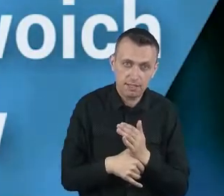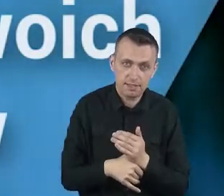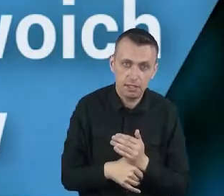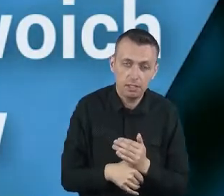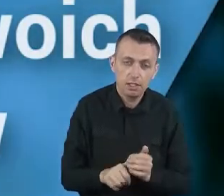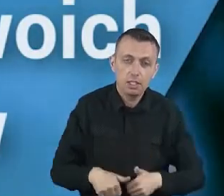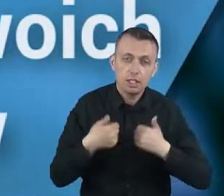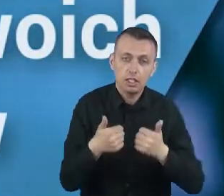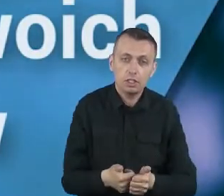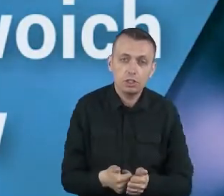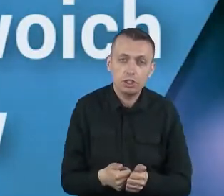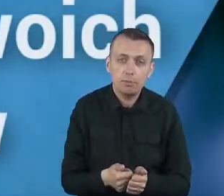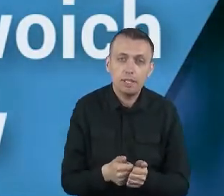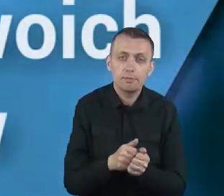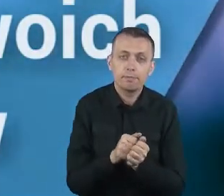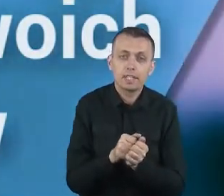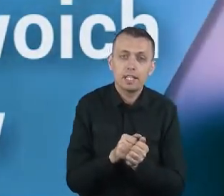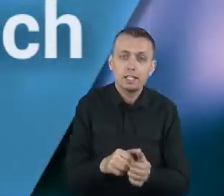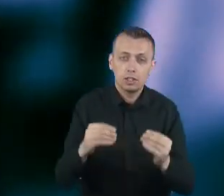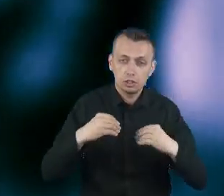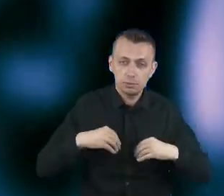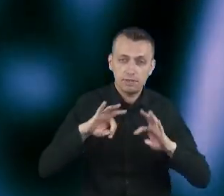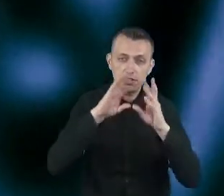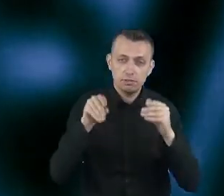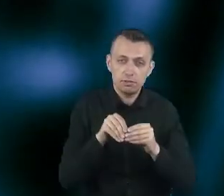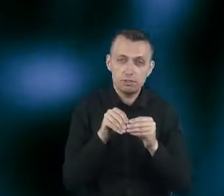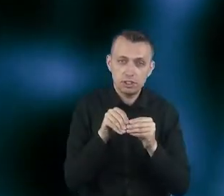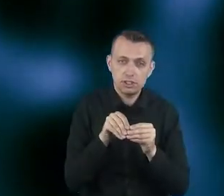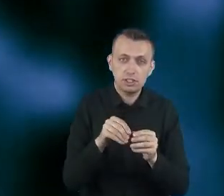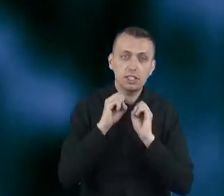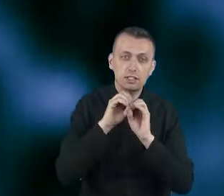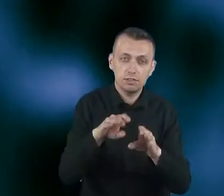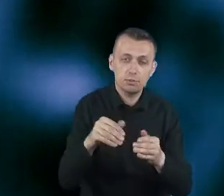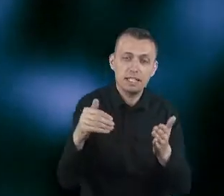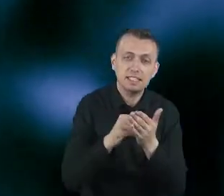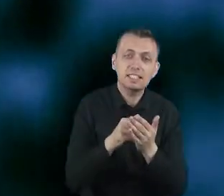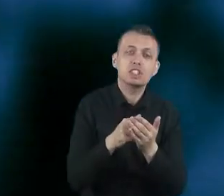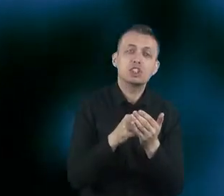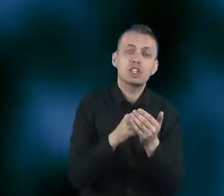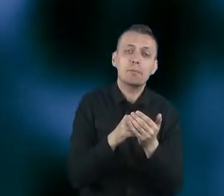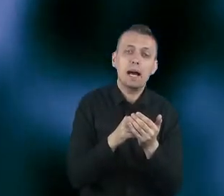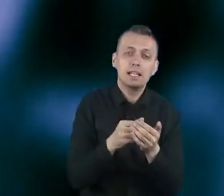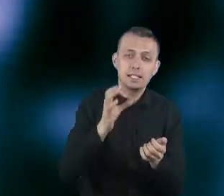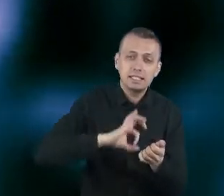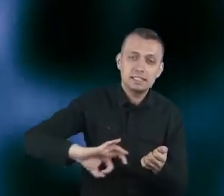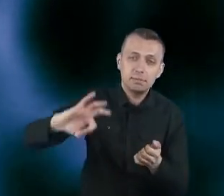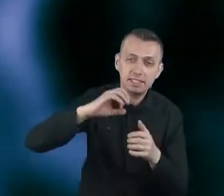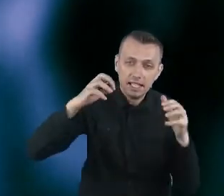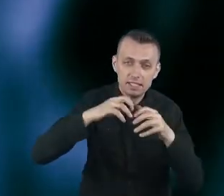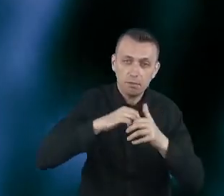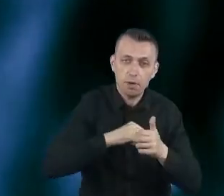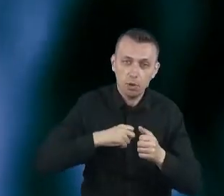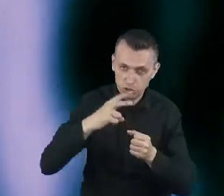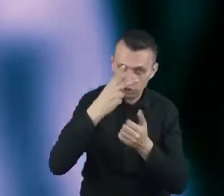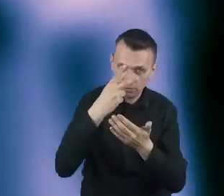należy połączyć się poprzez aplikację z nadawcami, którymi mogą być urzędy miasta i gmin, elektrociepłownie, przedsiębiorstwa komunikacji miejskiej, zarządy